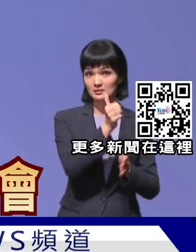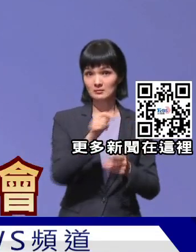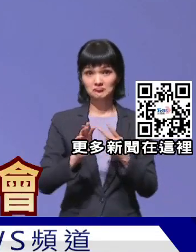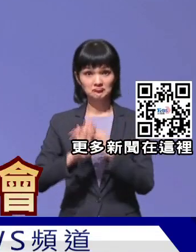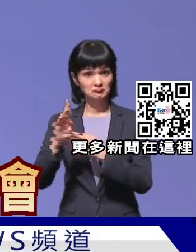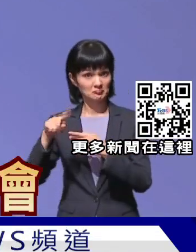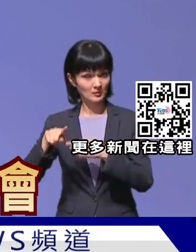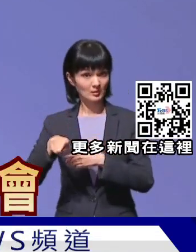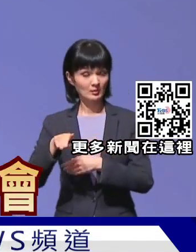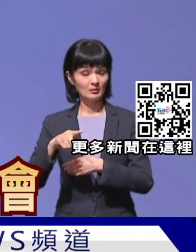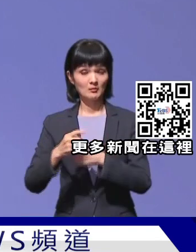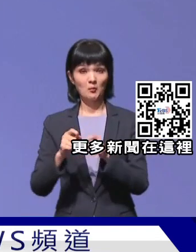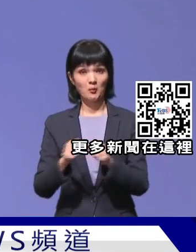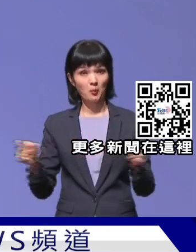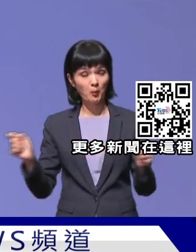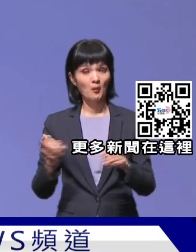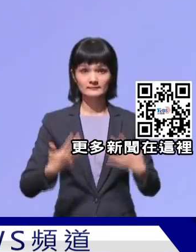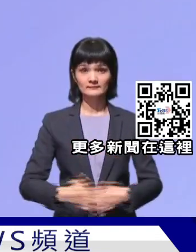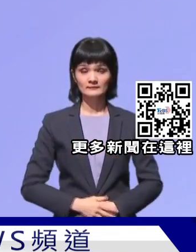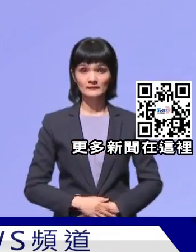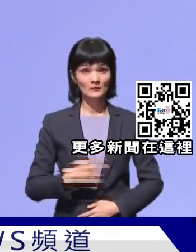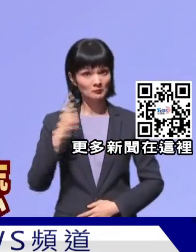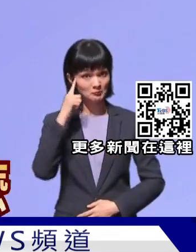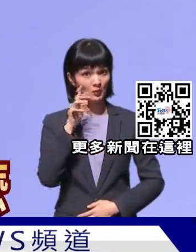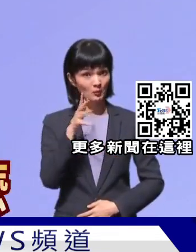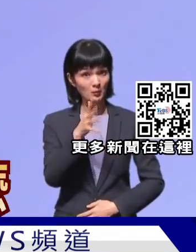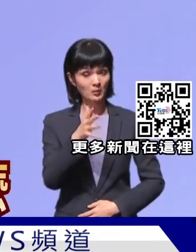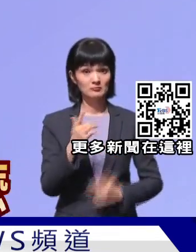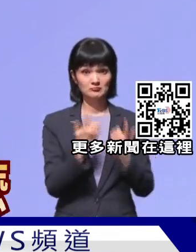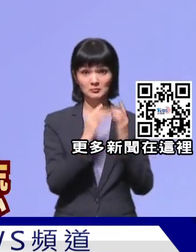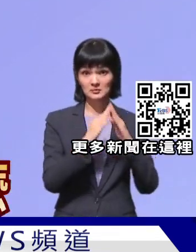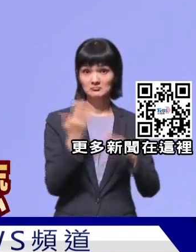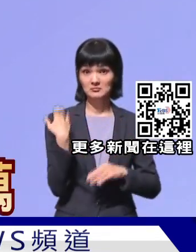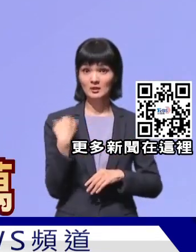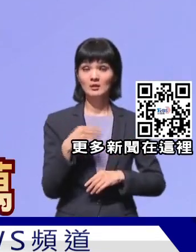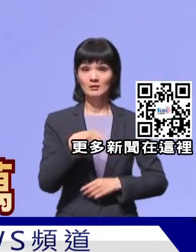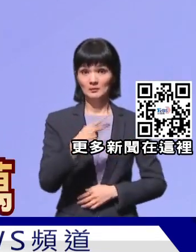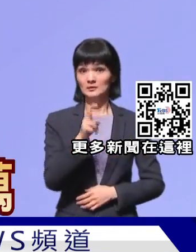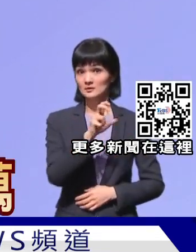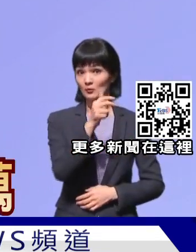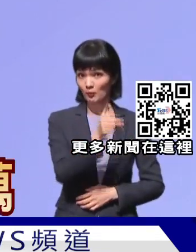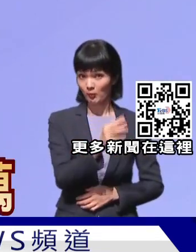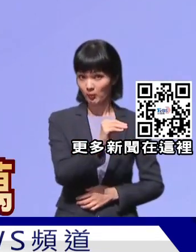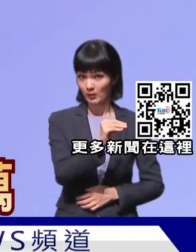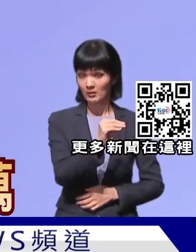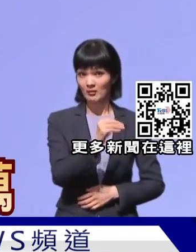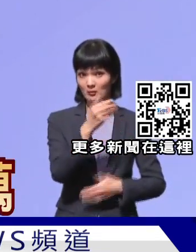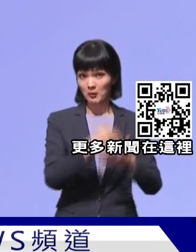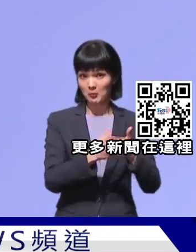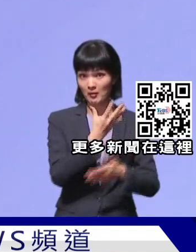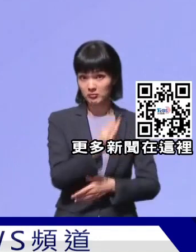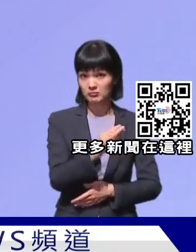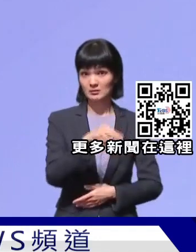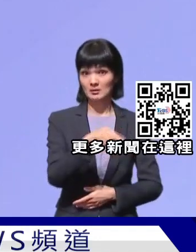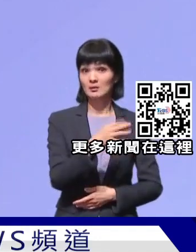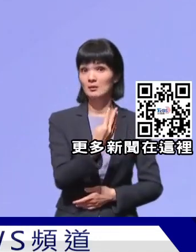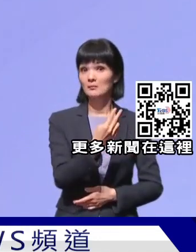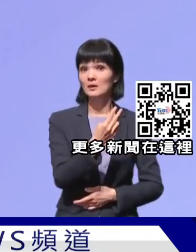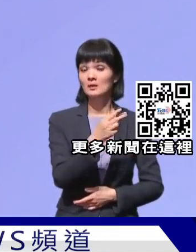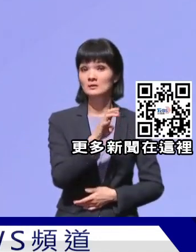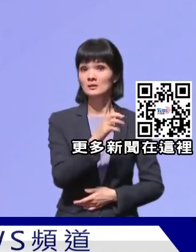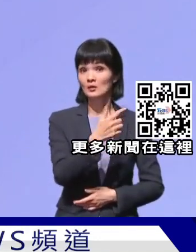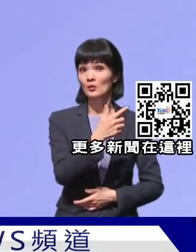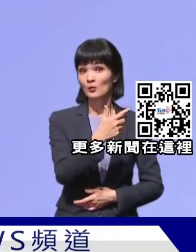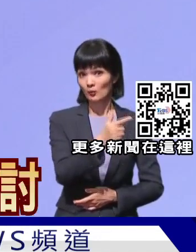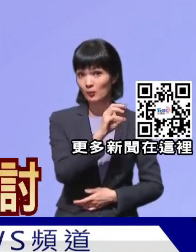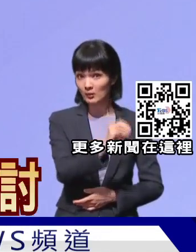在卫环委员会，都束手无策。 台北市为什么从270万减到246万？其他的城市也没有